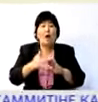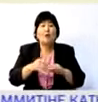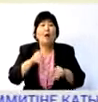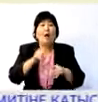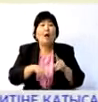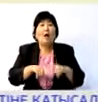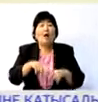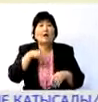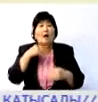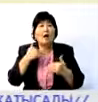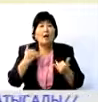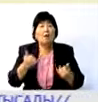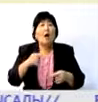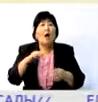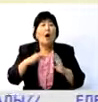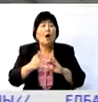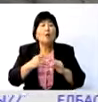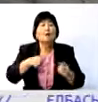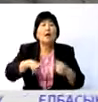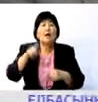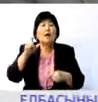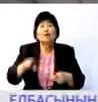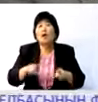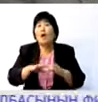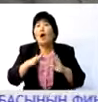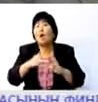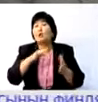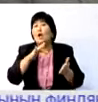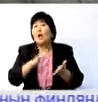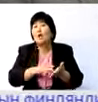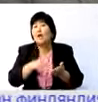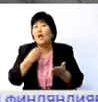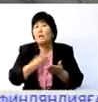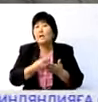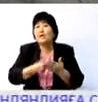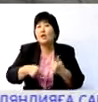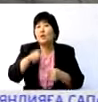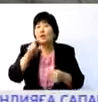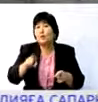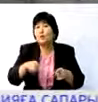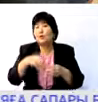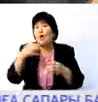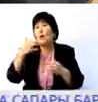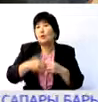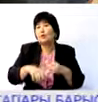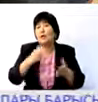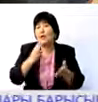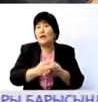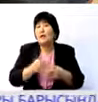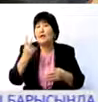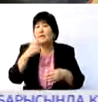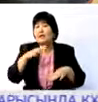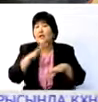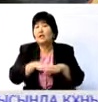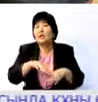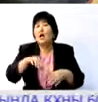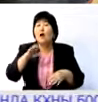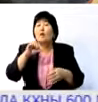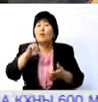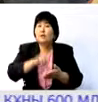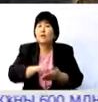ағайынға болысқан? Және ауылдағы кәсіп иелері түгіл, аудан орталығындағы бизнес өкілдеріне өгей көзі қарас танытатын екінші деңгейлі банк